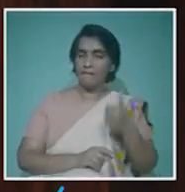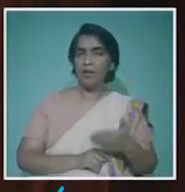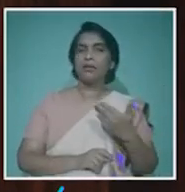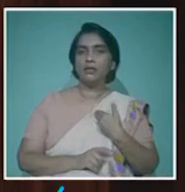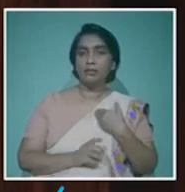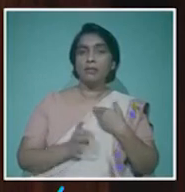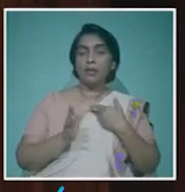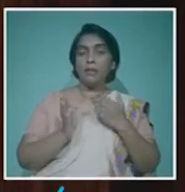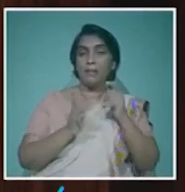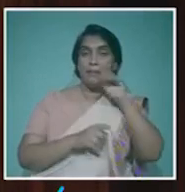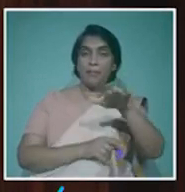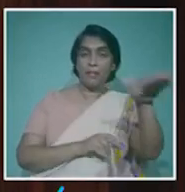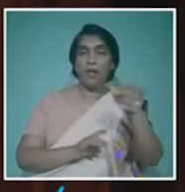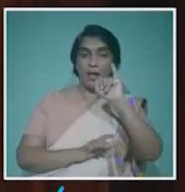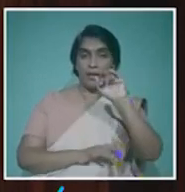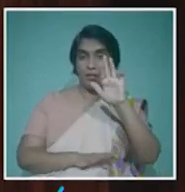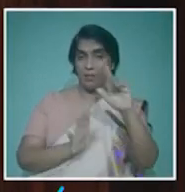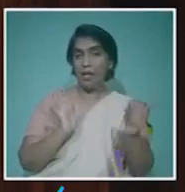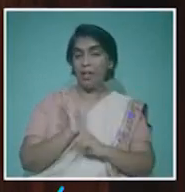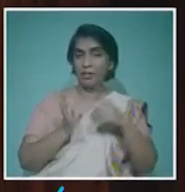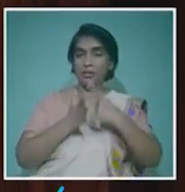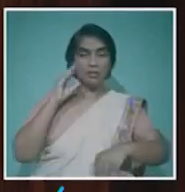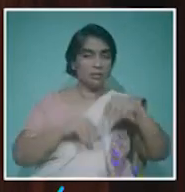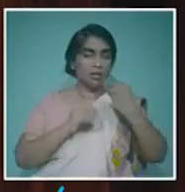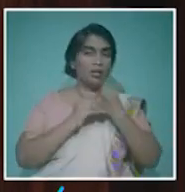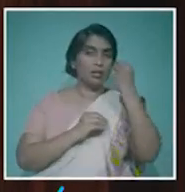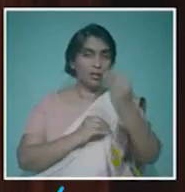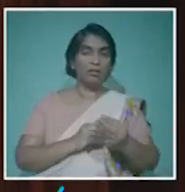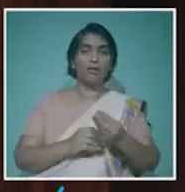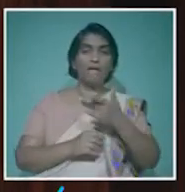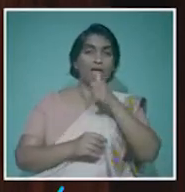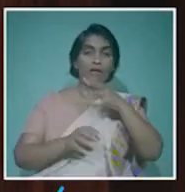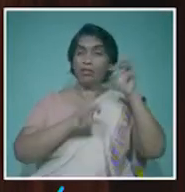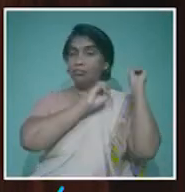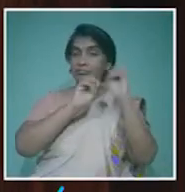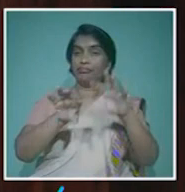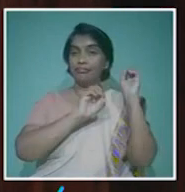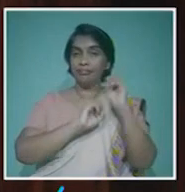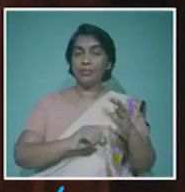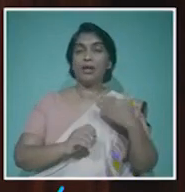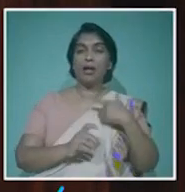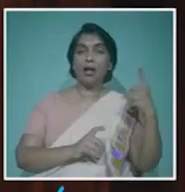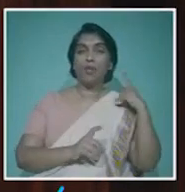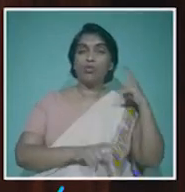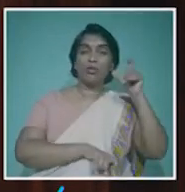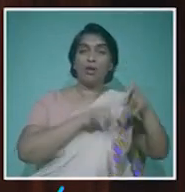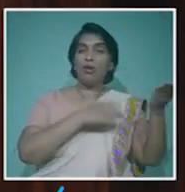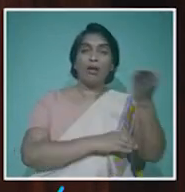අපේ පාක්ෂිකයෝ 60 ලක්ෂයක් ඔහුට ඡන්දි දුන්නා. ඔවුන්ගේ බේරේ වැවේ ගිල්ලනකොට අපේ